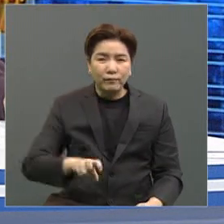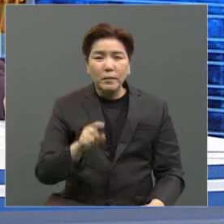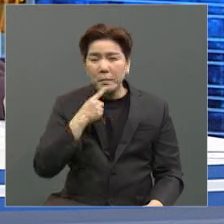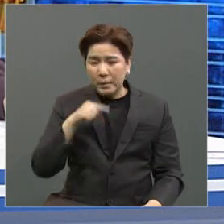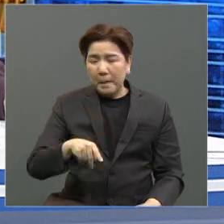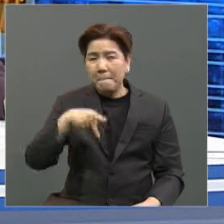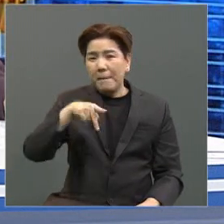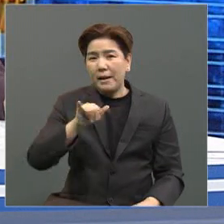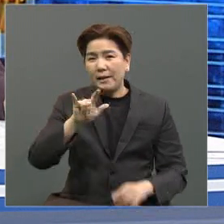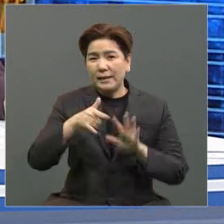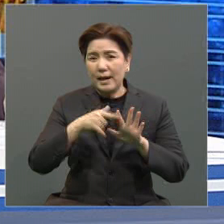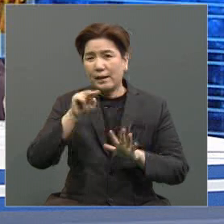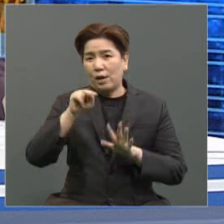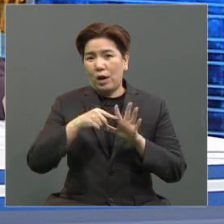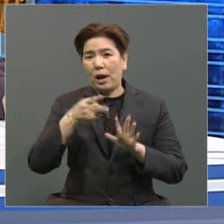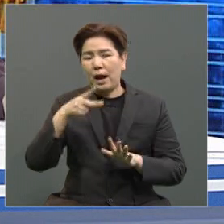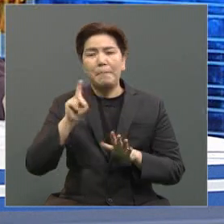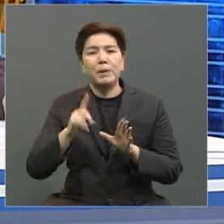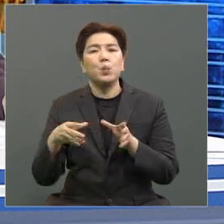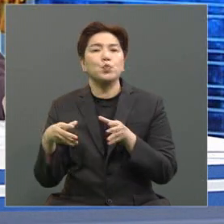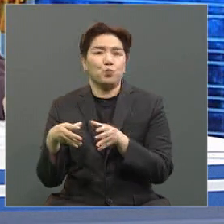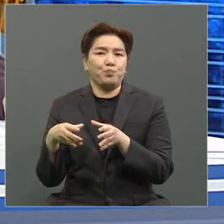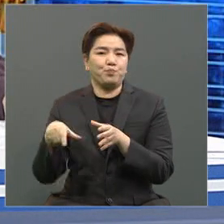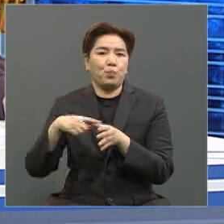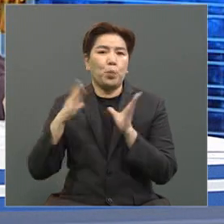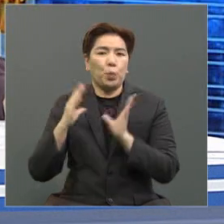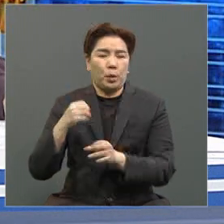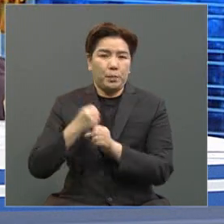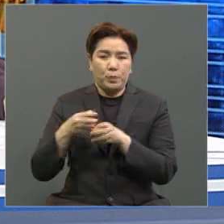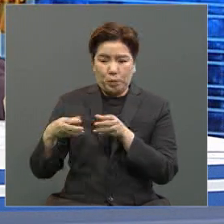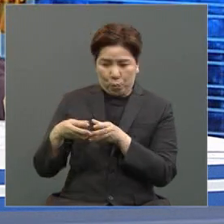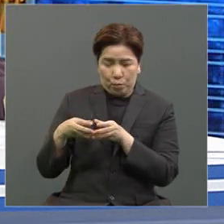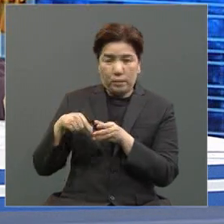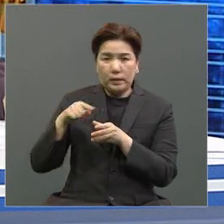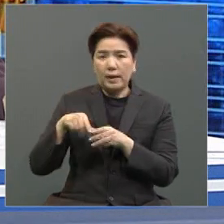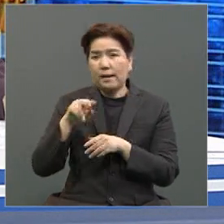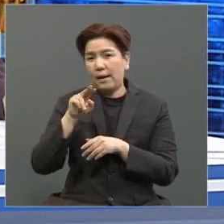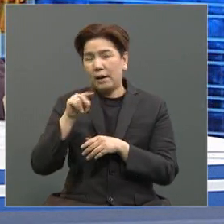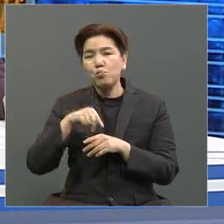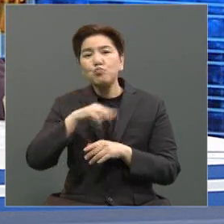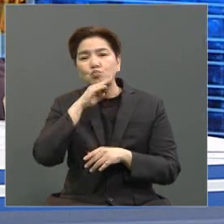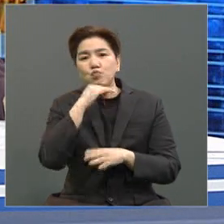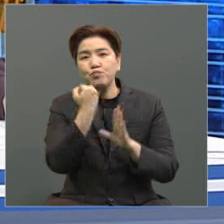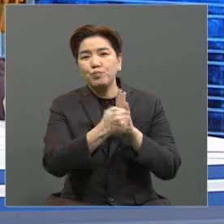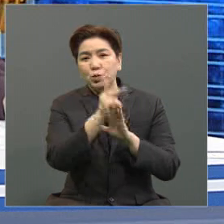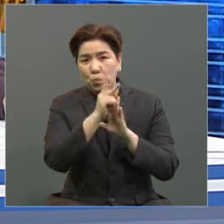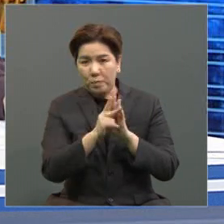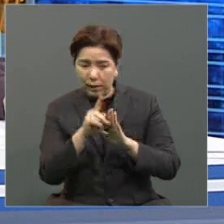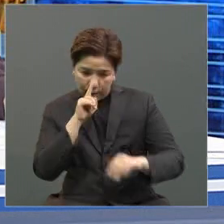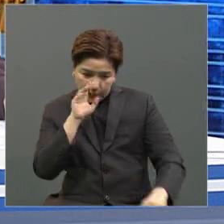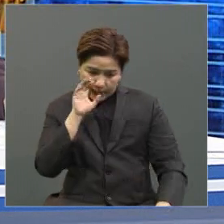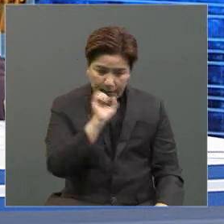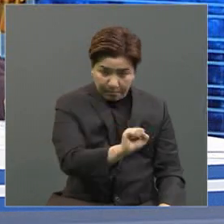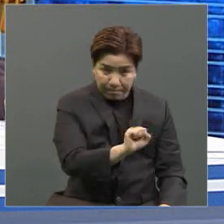นาคที่ว่านี้คือชื่อปฏิบัติการเขามีทีมพญานาคราชพญานาคราชนี่คือไว้ปราบหมูเถื่อนนะเราใช้พญานาคปราบ